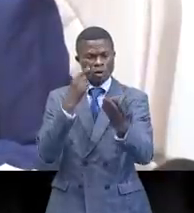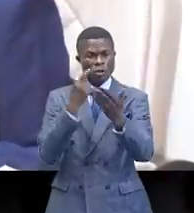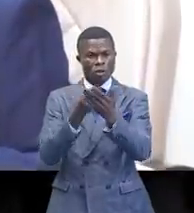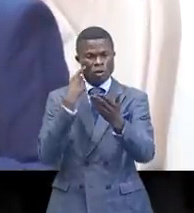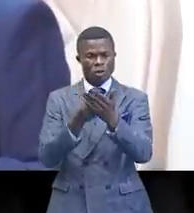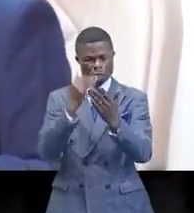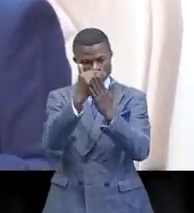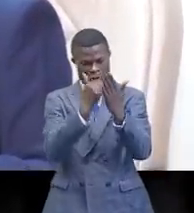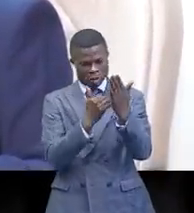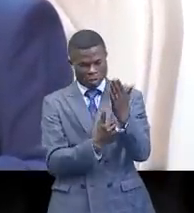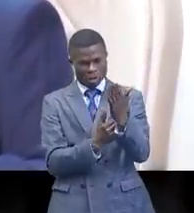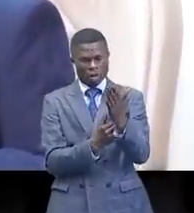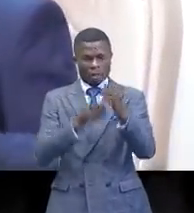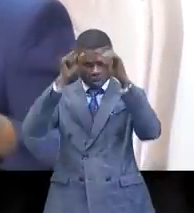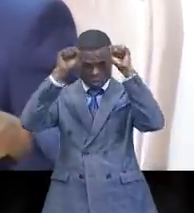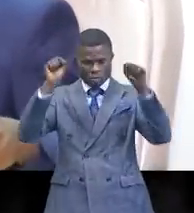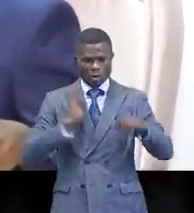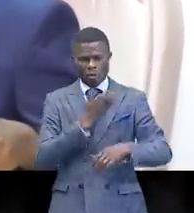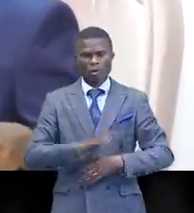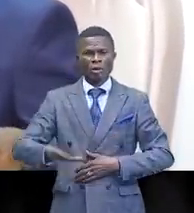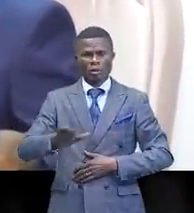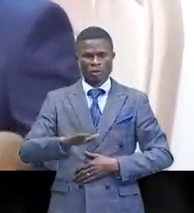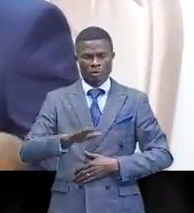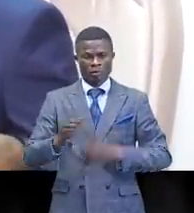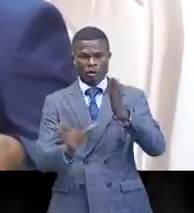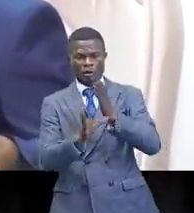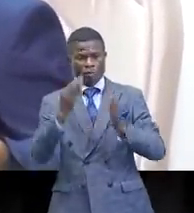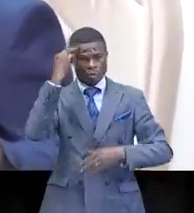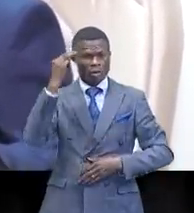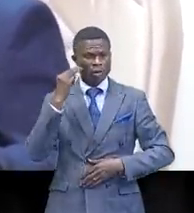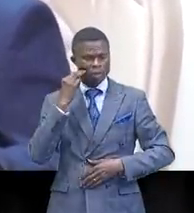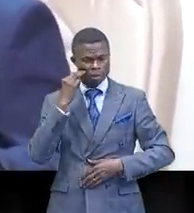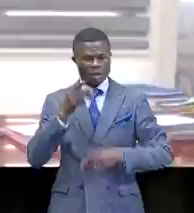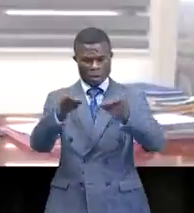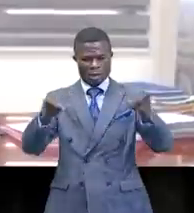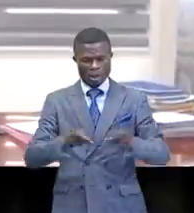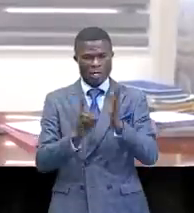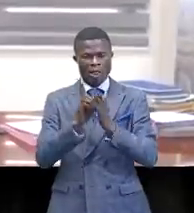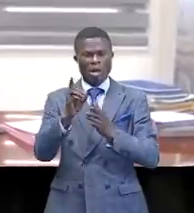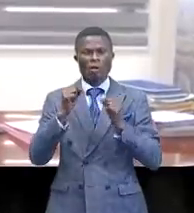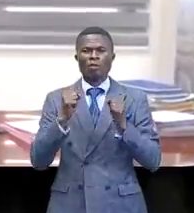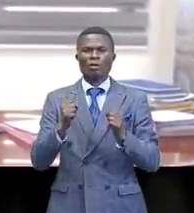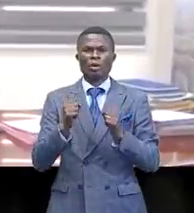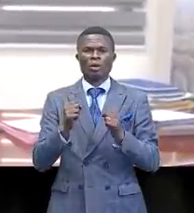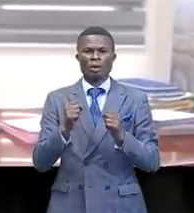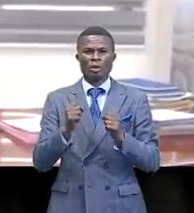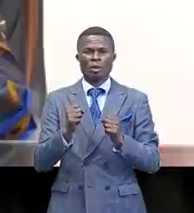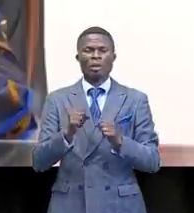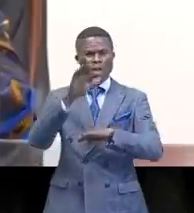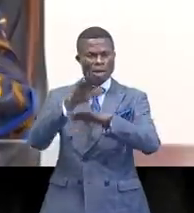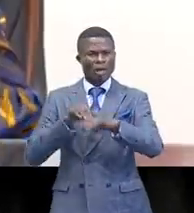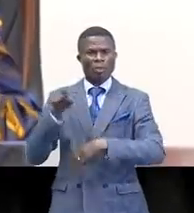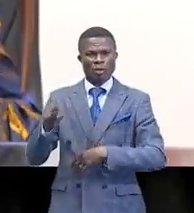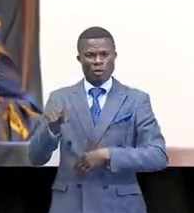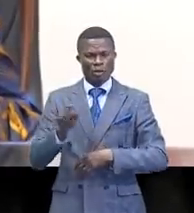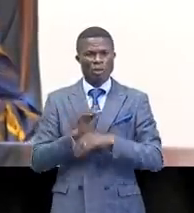observations ci-dessus formulées par le président de la République, la vice-première ministre, ministre de l'Environnement et Développement Durable, a été invitée